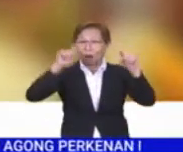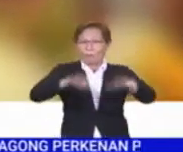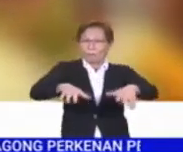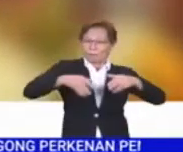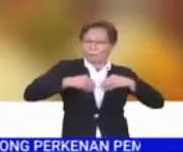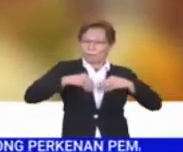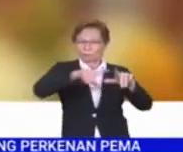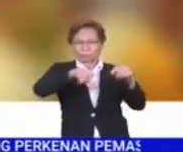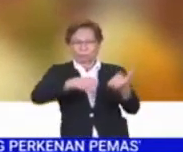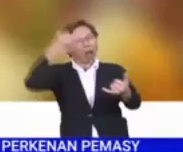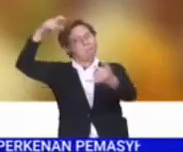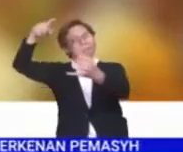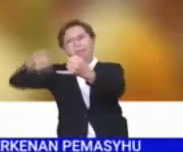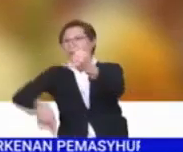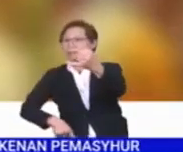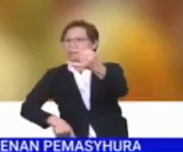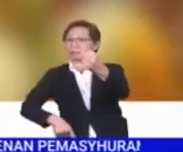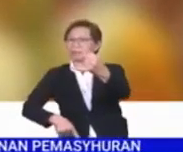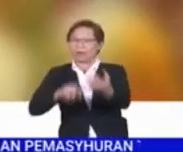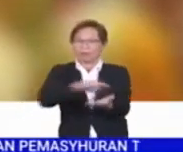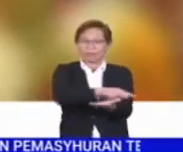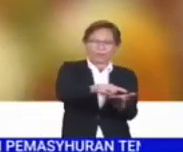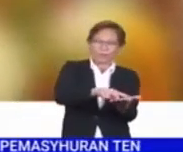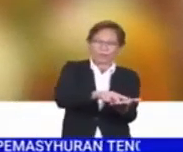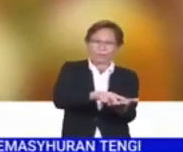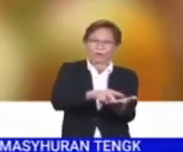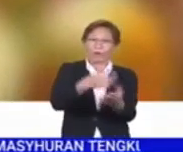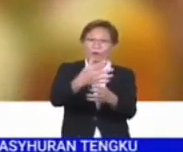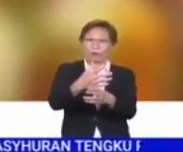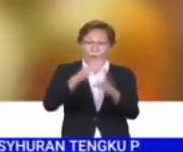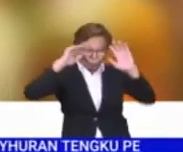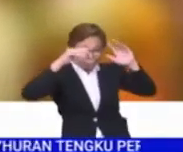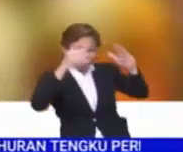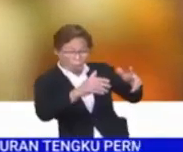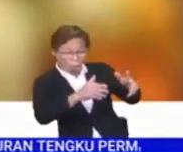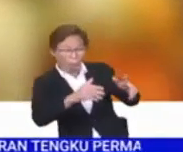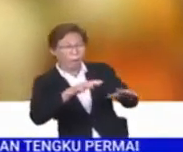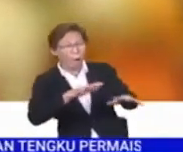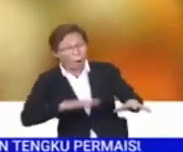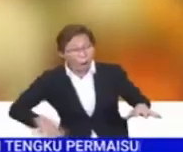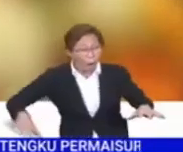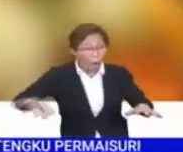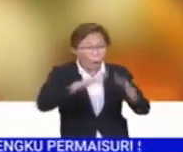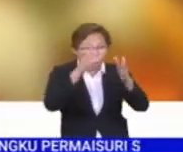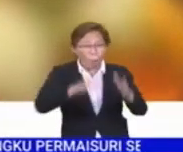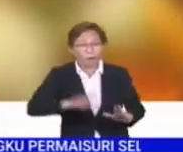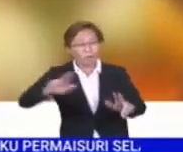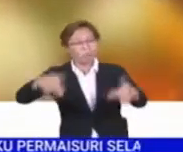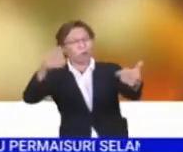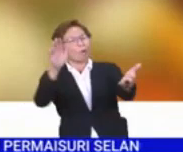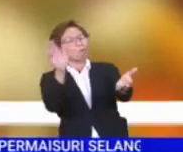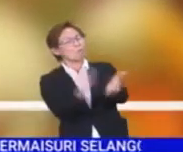penerima scroll yang terakhir. Video ini telah meraih perhatian ramai dan rata-rata warga maya